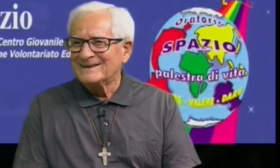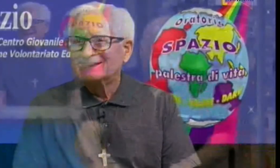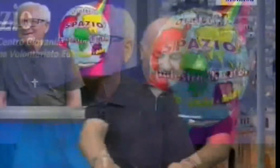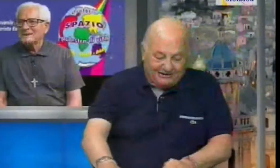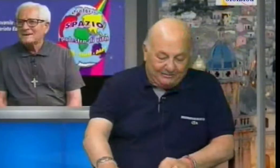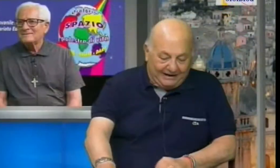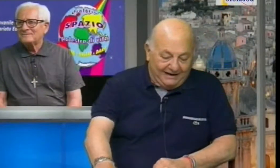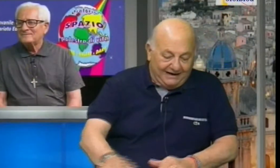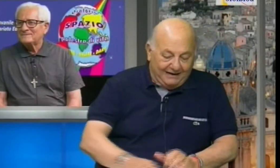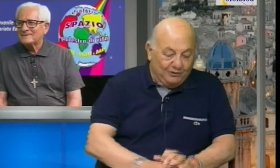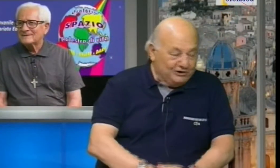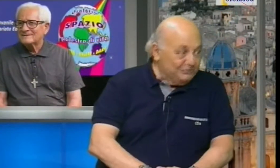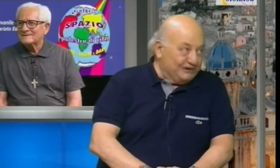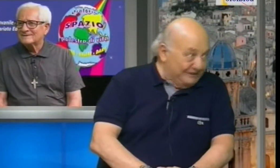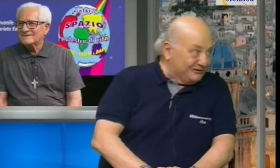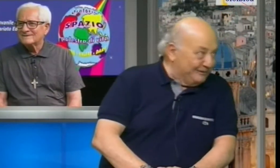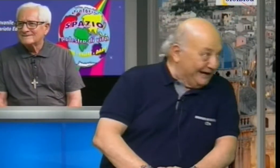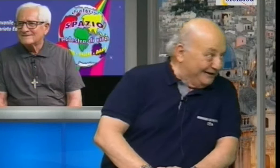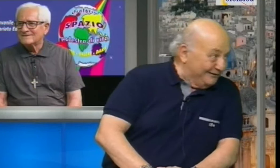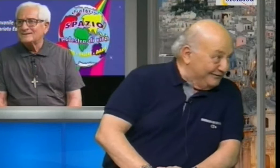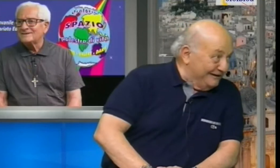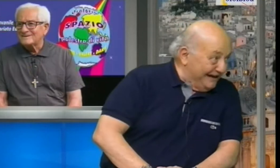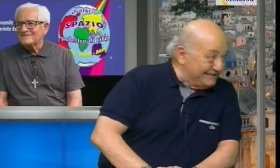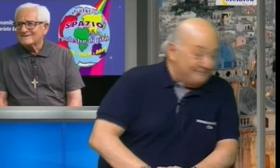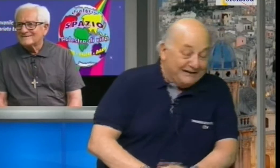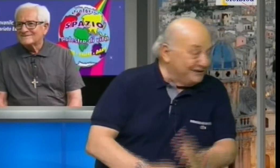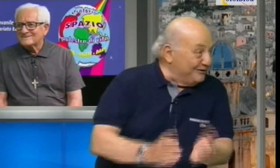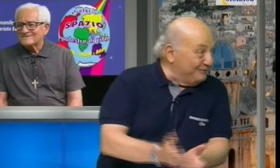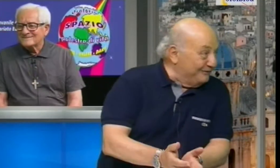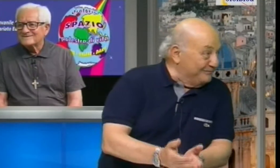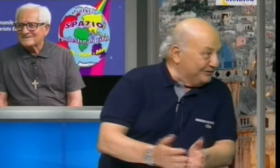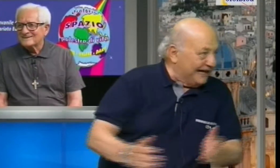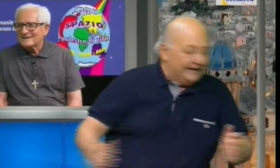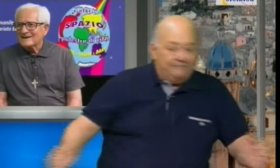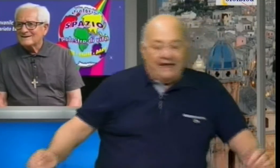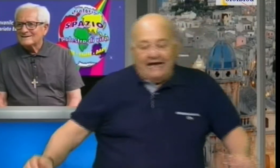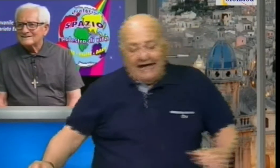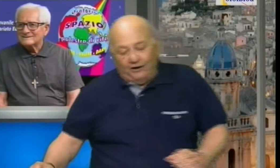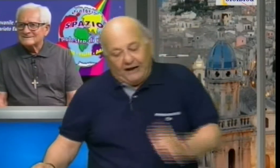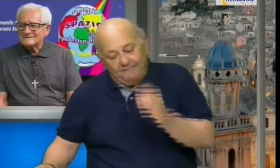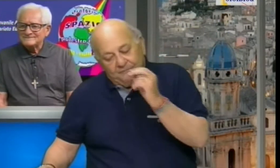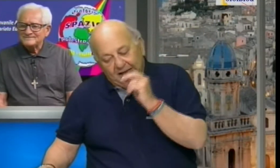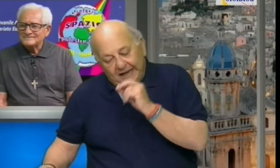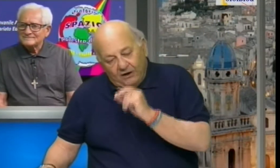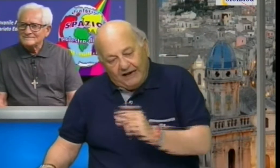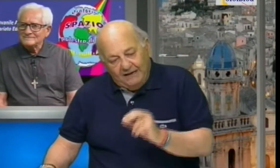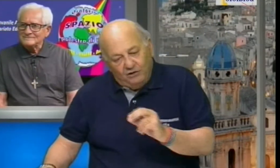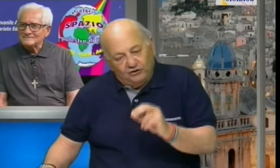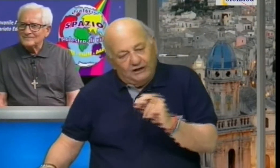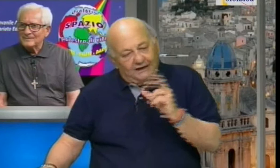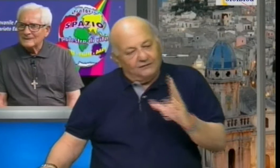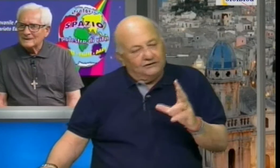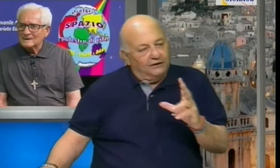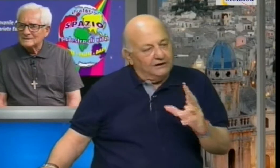carattere, insomma, il buon Gesù ci ha messo parecchio, no? Si immagini noi poveri mortali. Allora, il